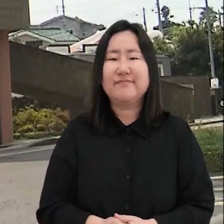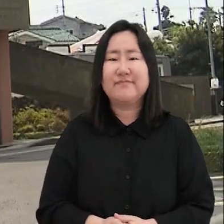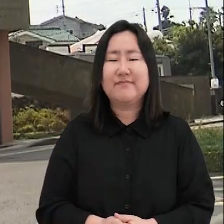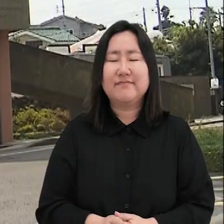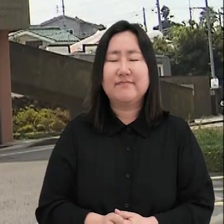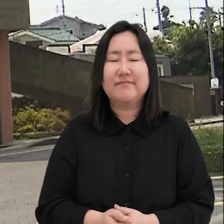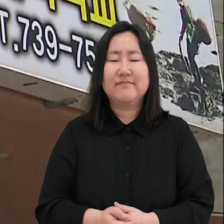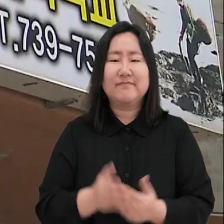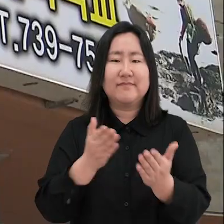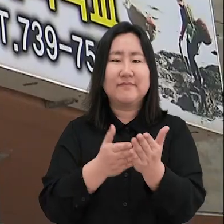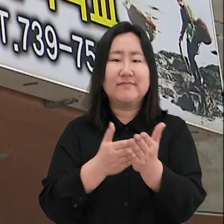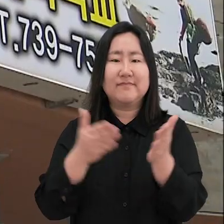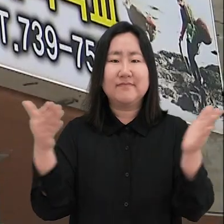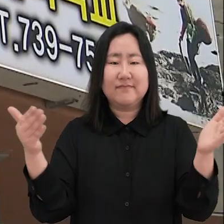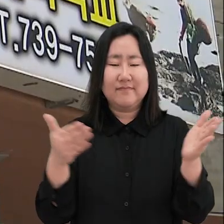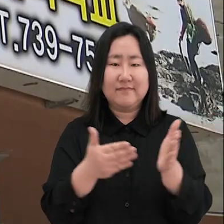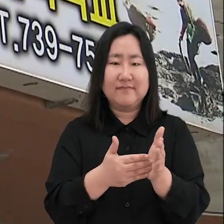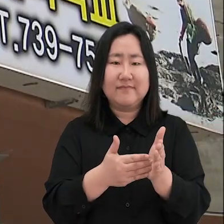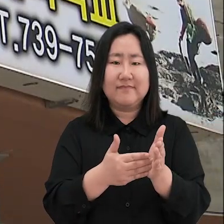바랍니다 지금까지 서귀포시에서 전해드렸습니다